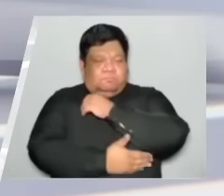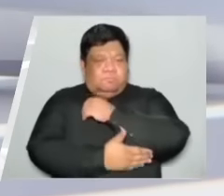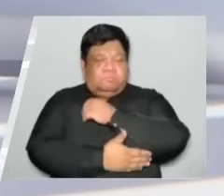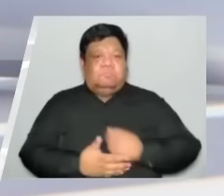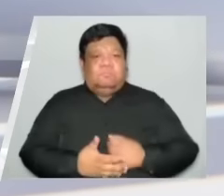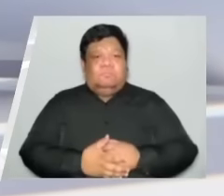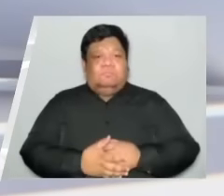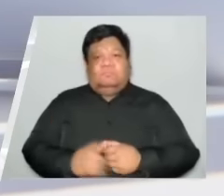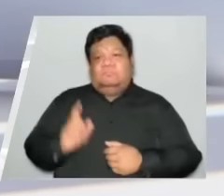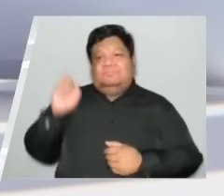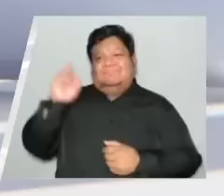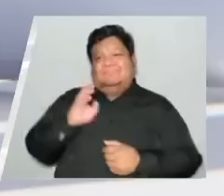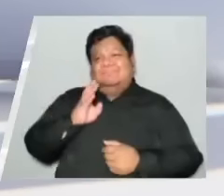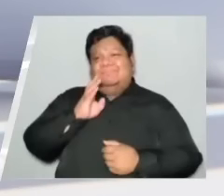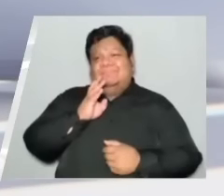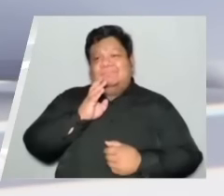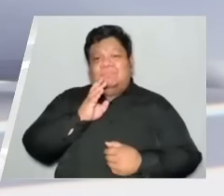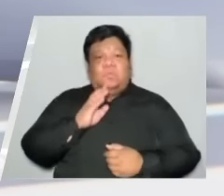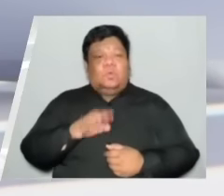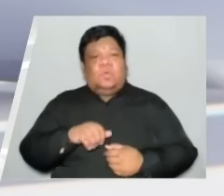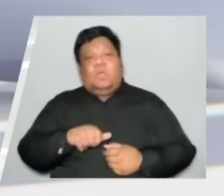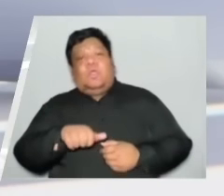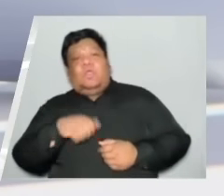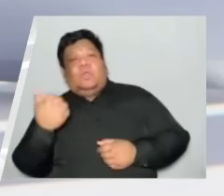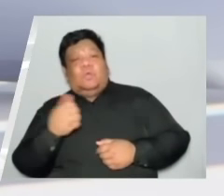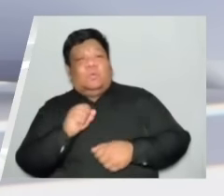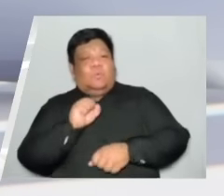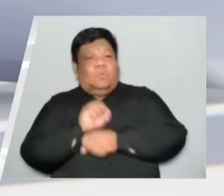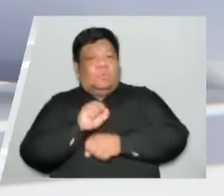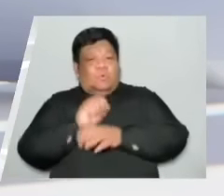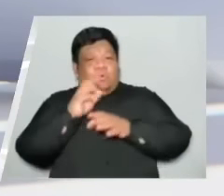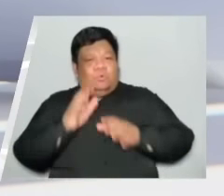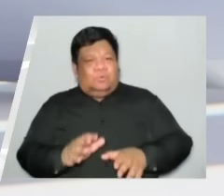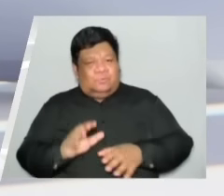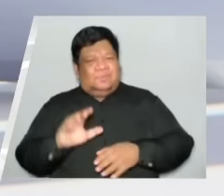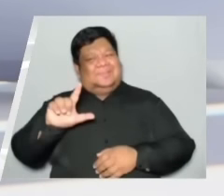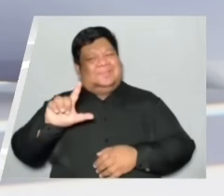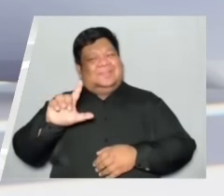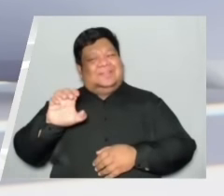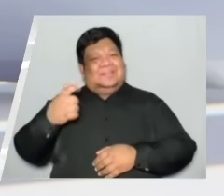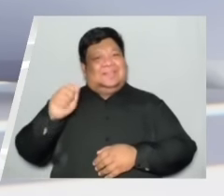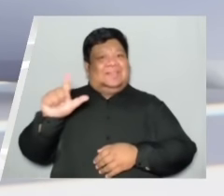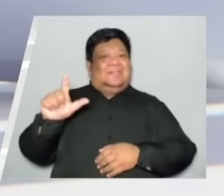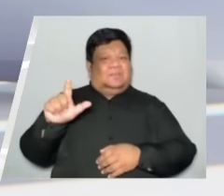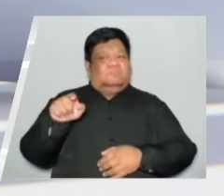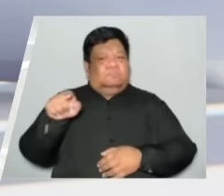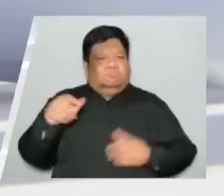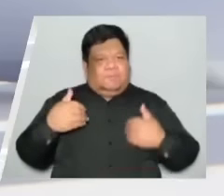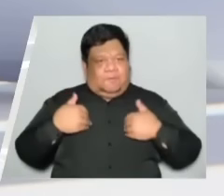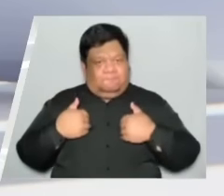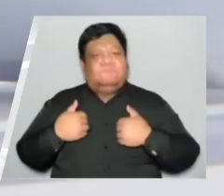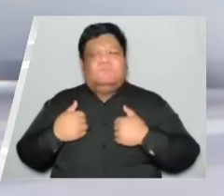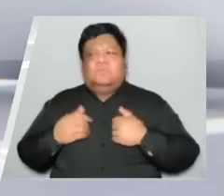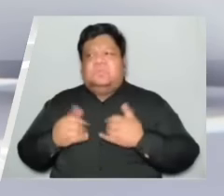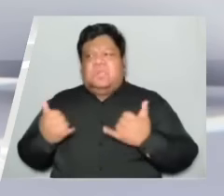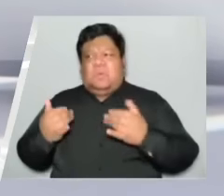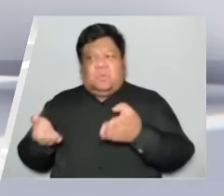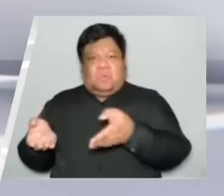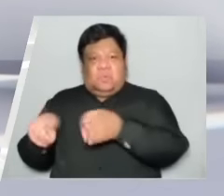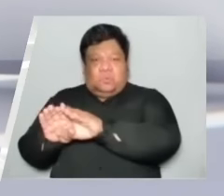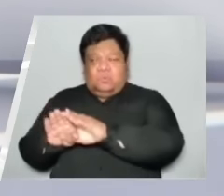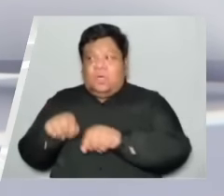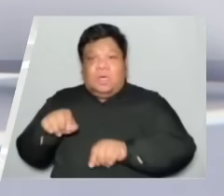legal na mga IGLs na dahan-dahang nagsasara, kung wala ko silang mga kaso, they will not be blacklisted. Pero